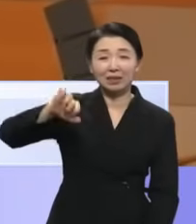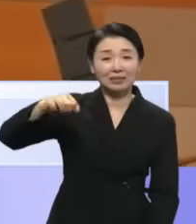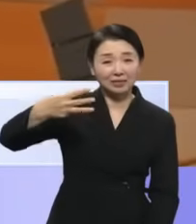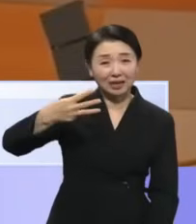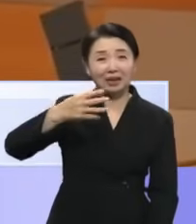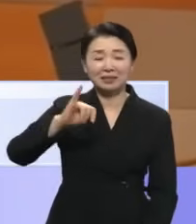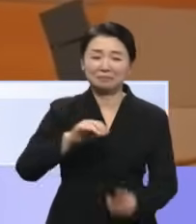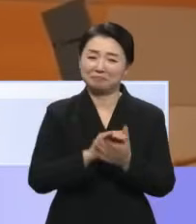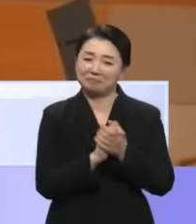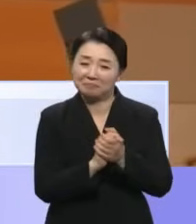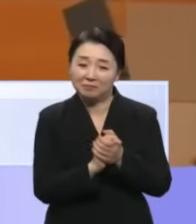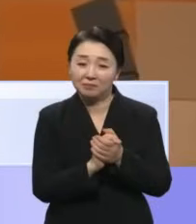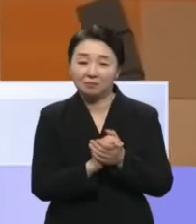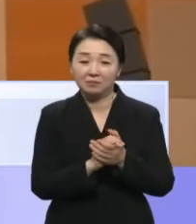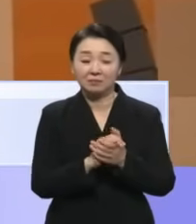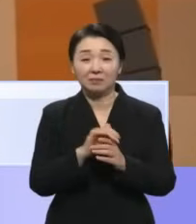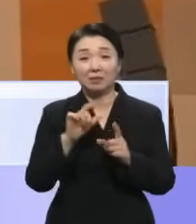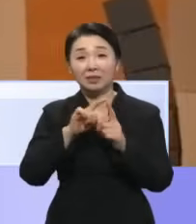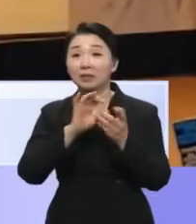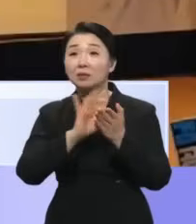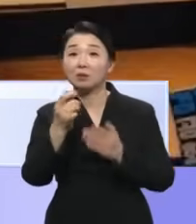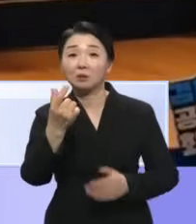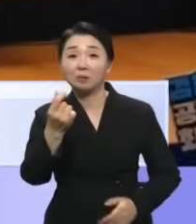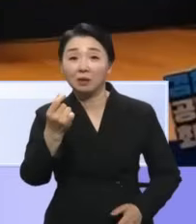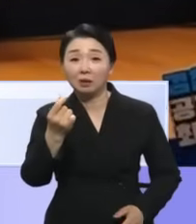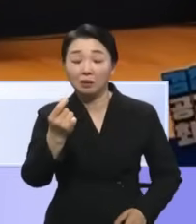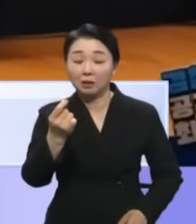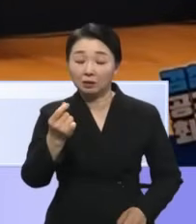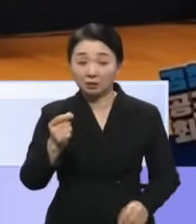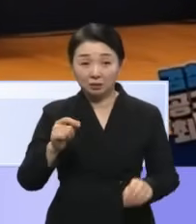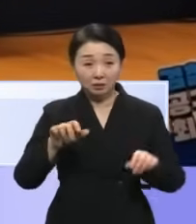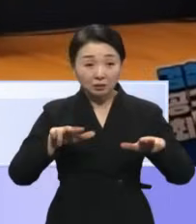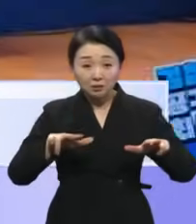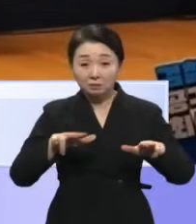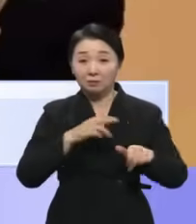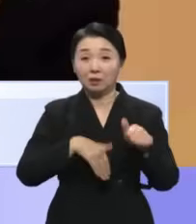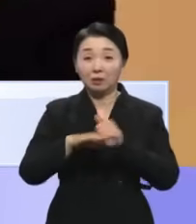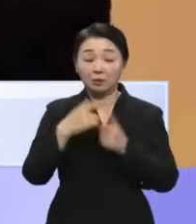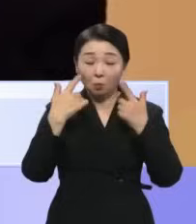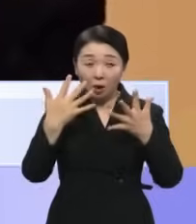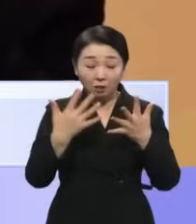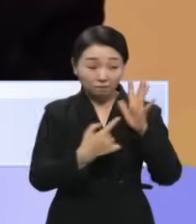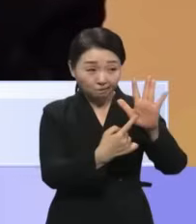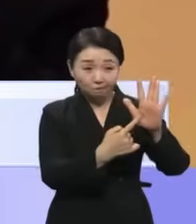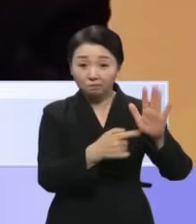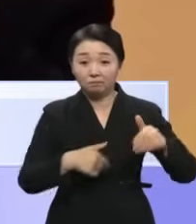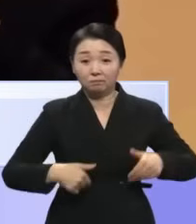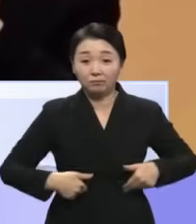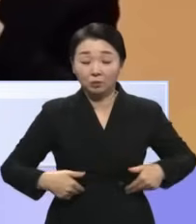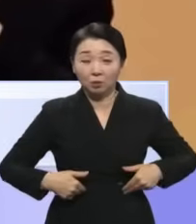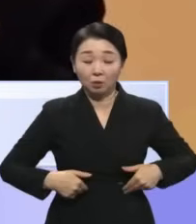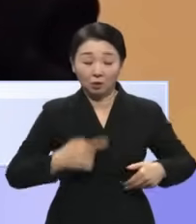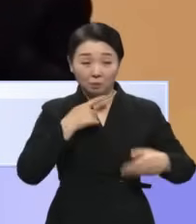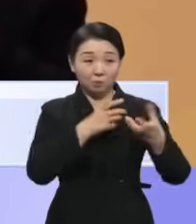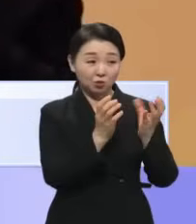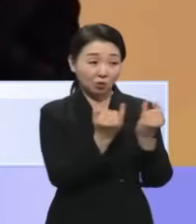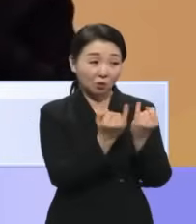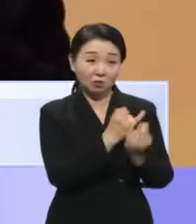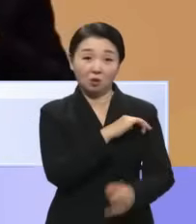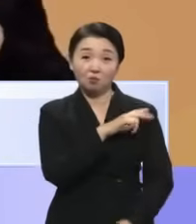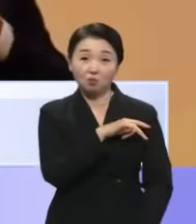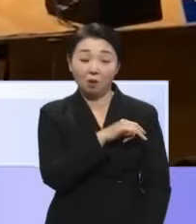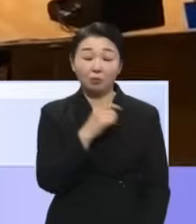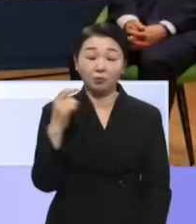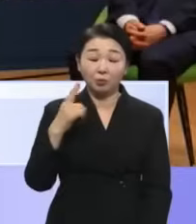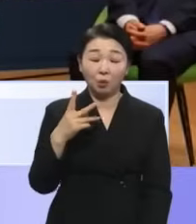문제가 되기도 했었는데요 사실이 여기이 대목에서 저는 하나 짚고 넘어가야 될게 민주당내 여성 의원들이나 뭐 진보를